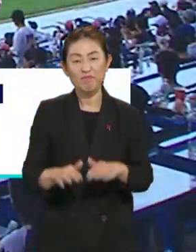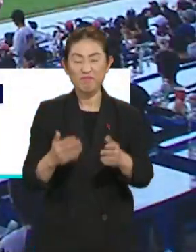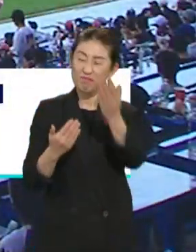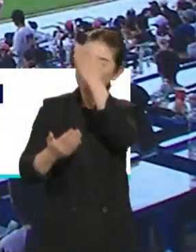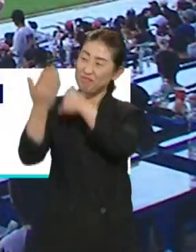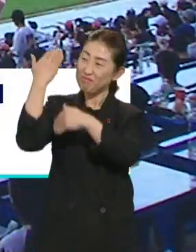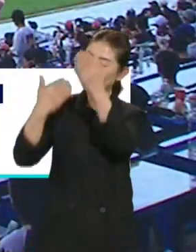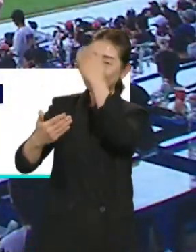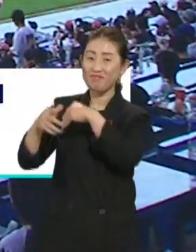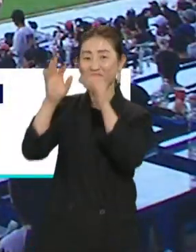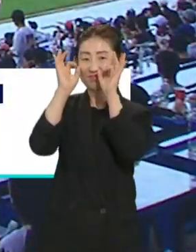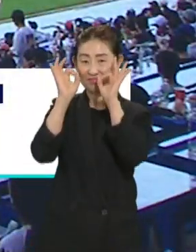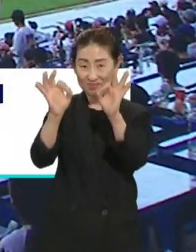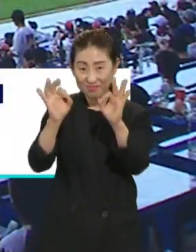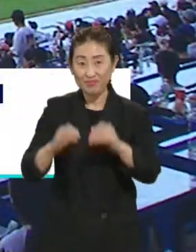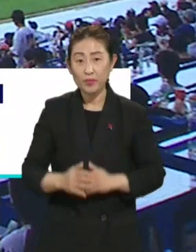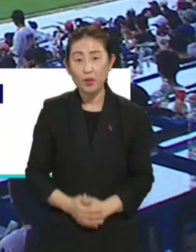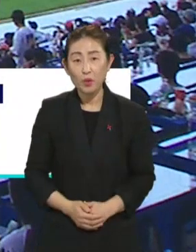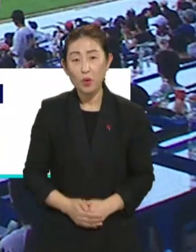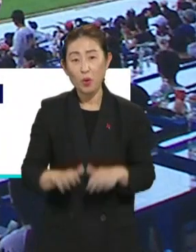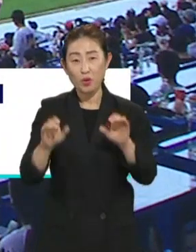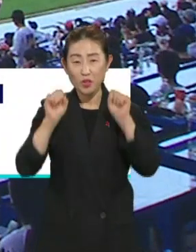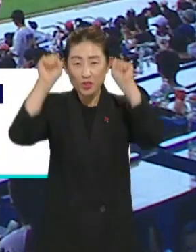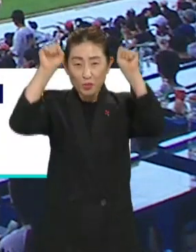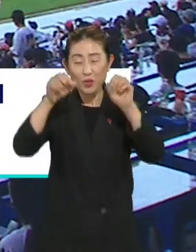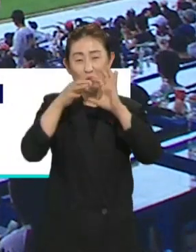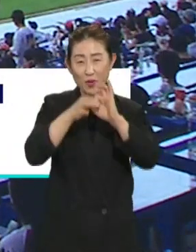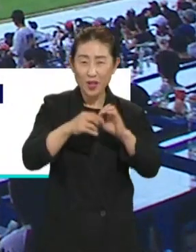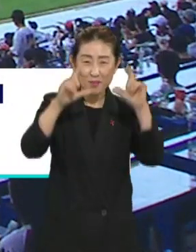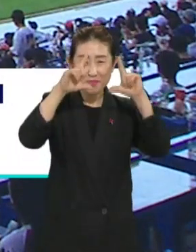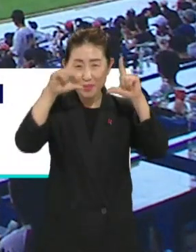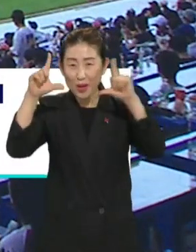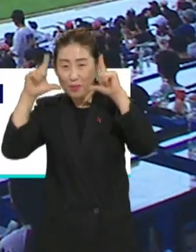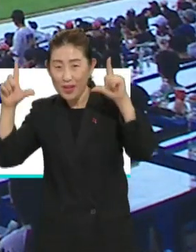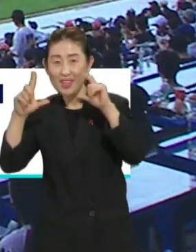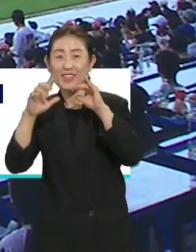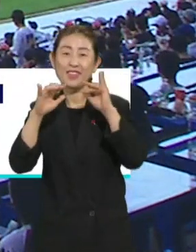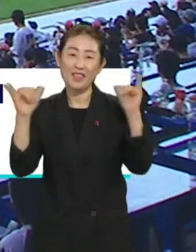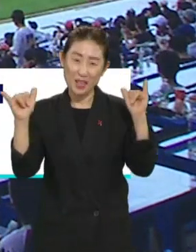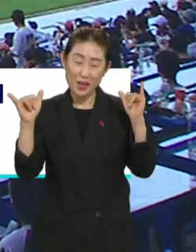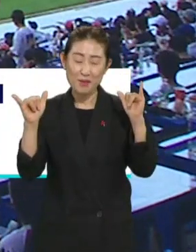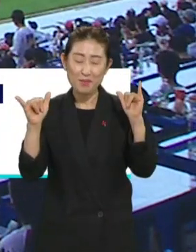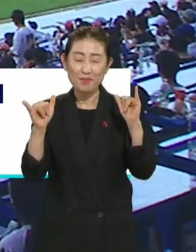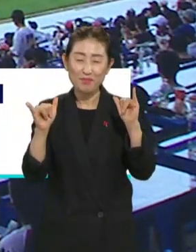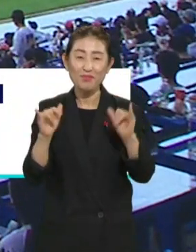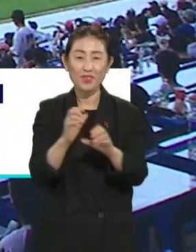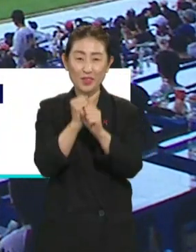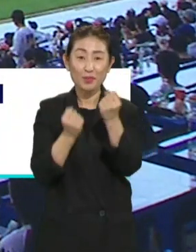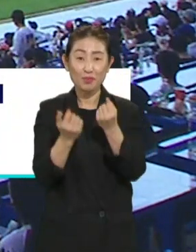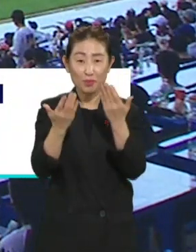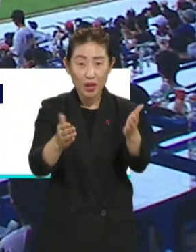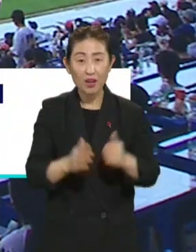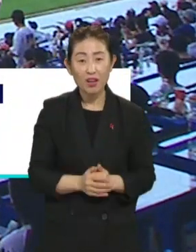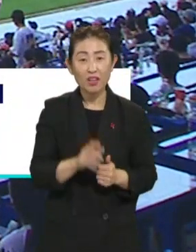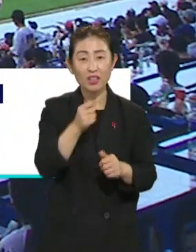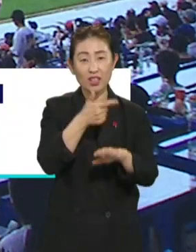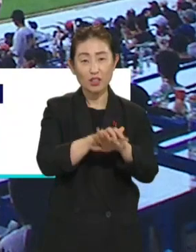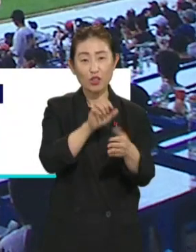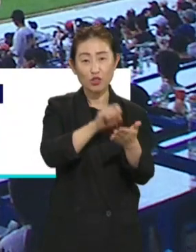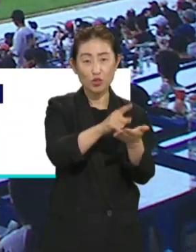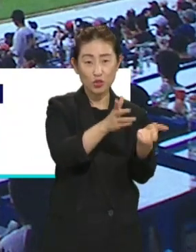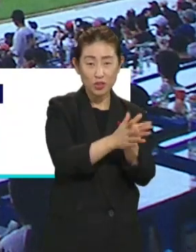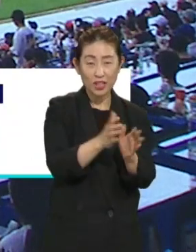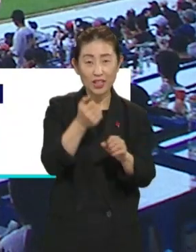지난 한 해를 돌아보는 아듀 2023. 오늘은 지역민들을 웃고 울린 스포츠 명장면을 정리했습니다. 한화 시티즌과